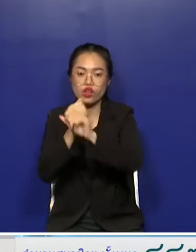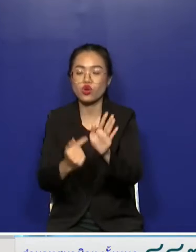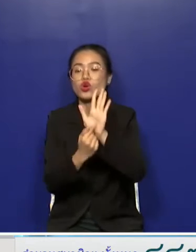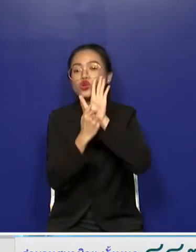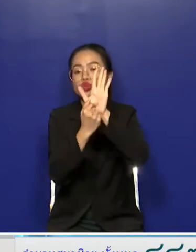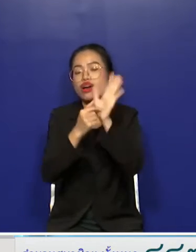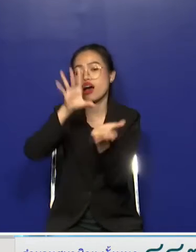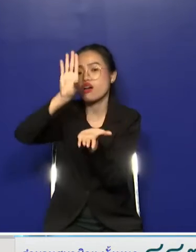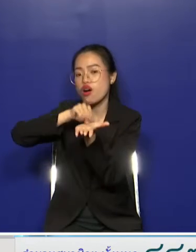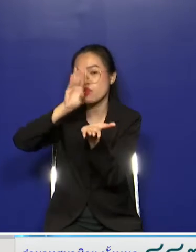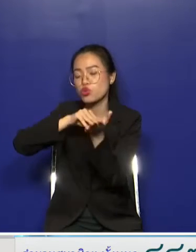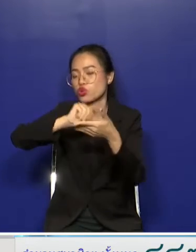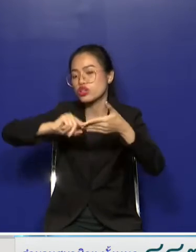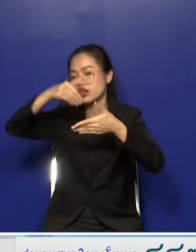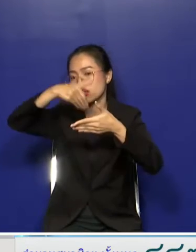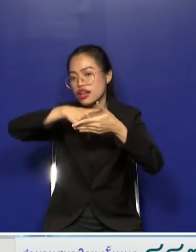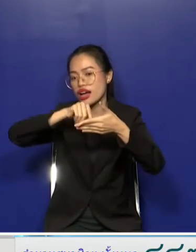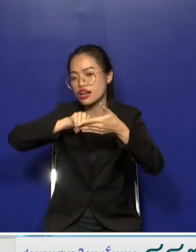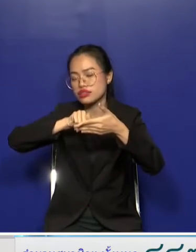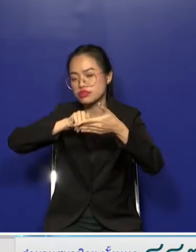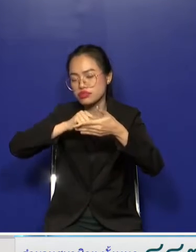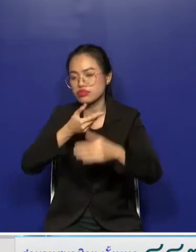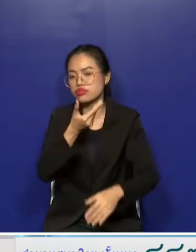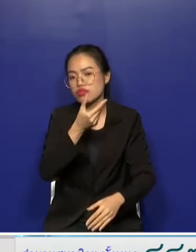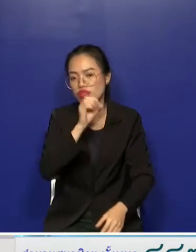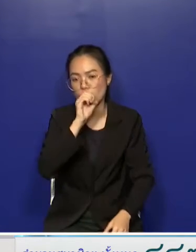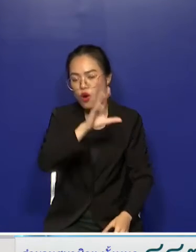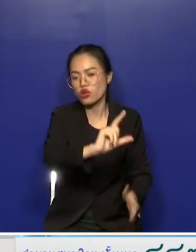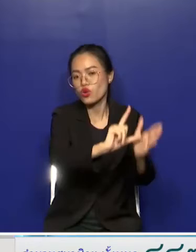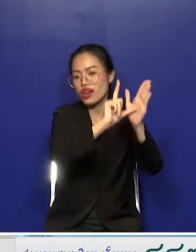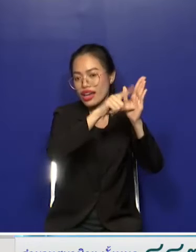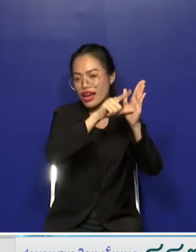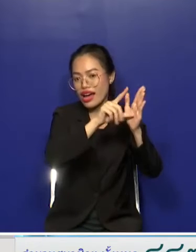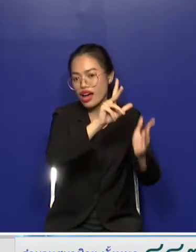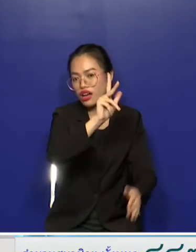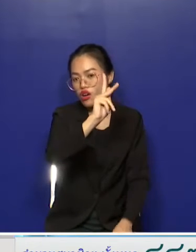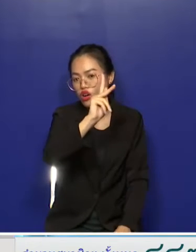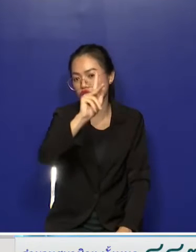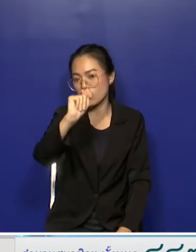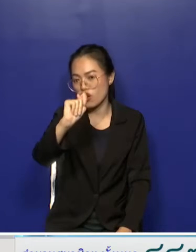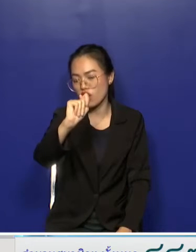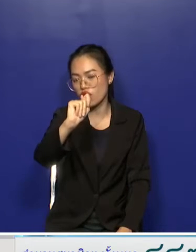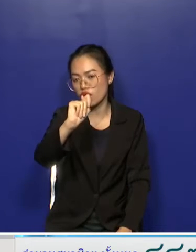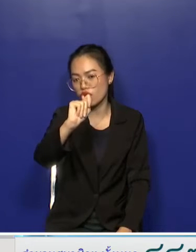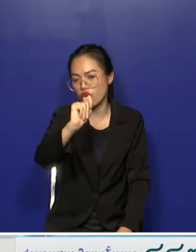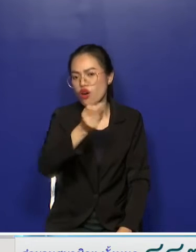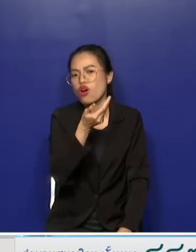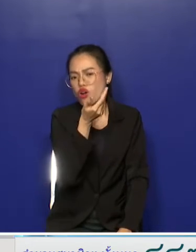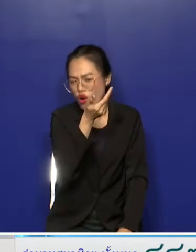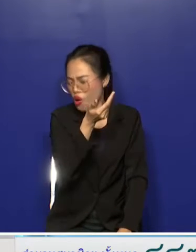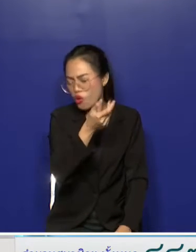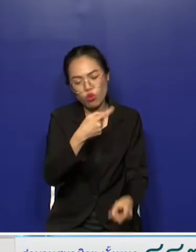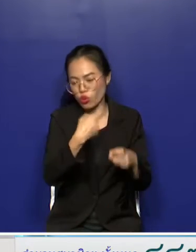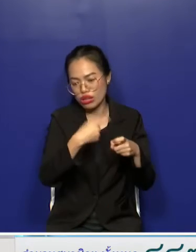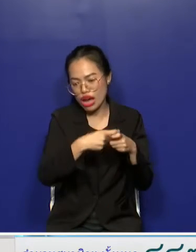ูการเลเลกตงครัข้อมลการเลืตง ผมขออนุญาเรทประทานไป ยทานเลขากกต่อนะครัข้อมูลการเลือกตั้งเนี่ยขอยากมากนะคร